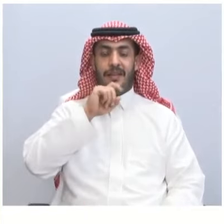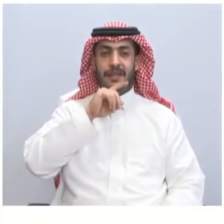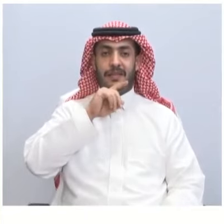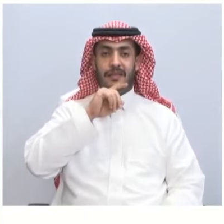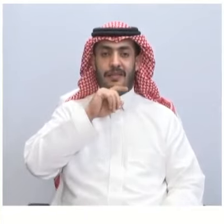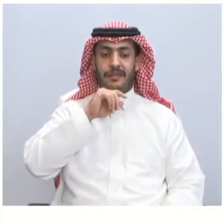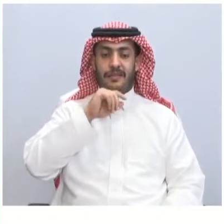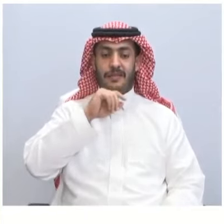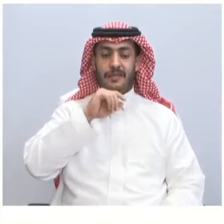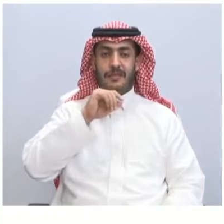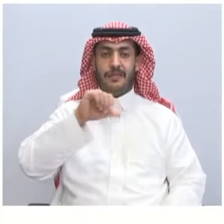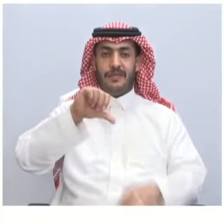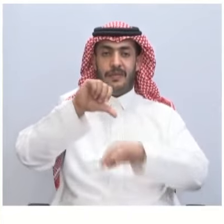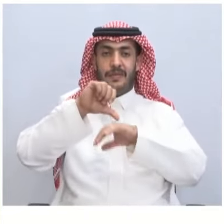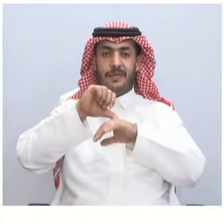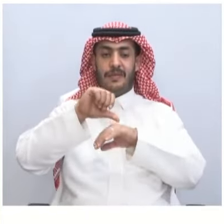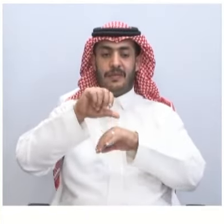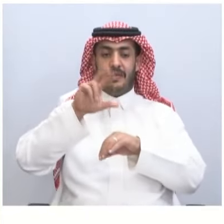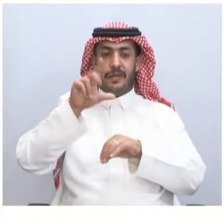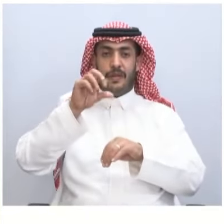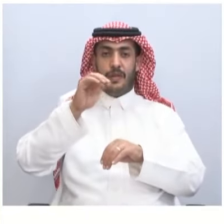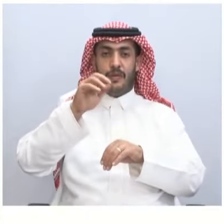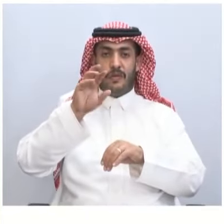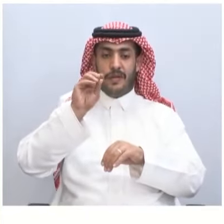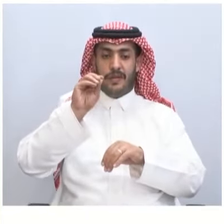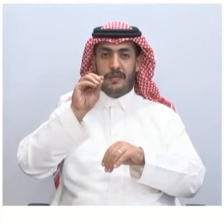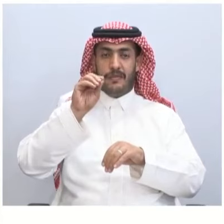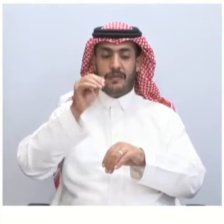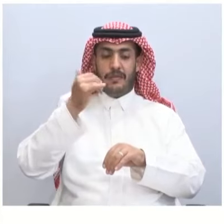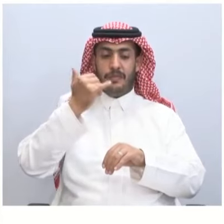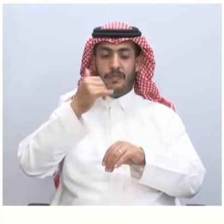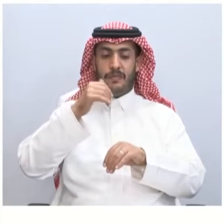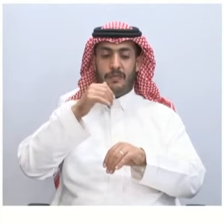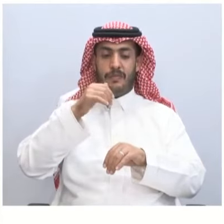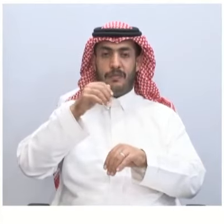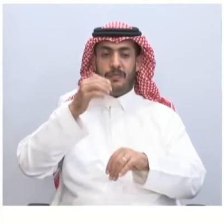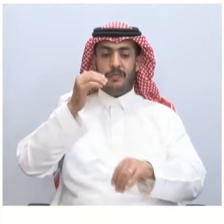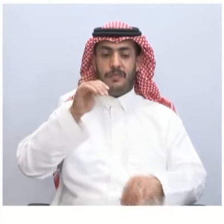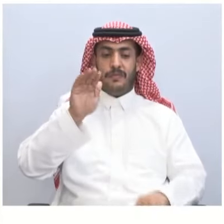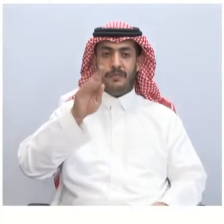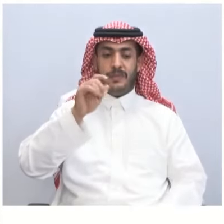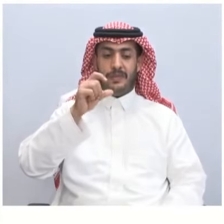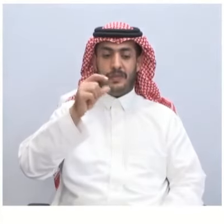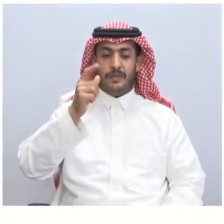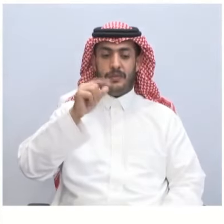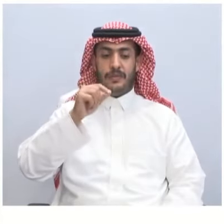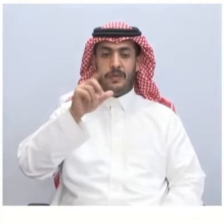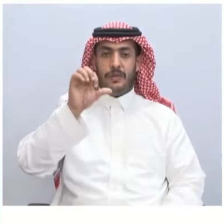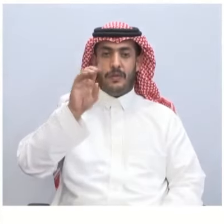قطر العاصمه الدوحه واهم مدن مسيعيد